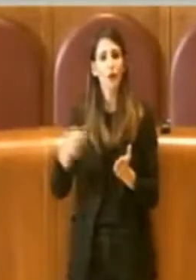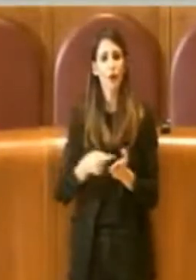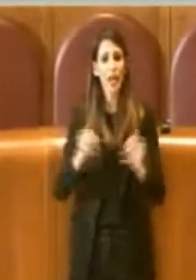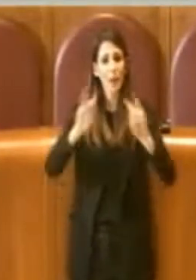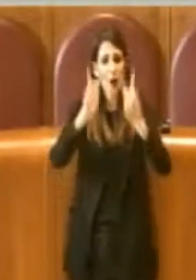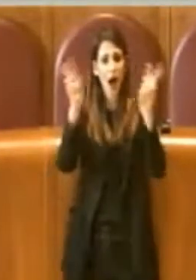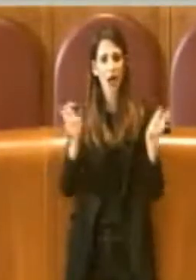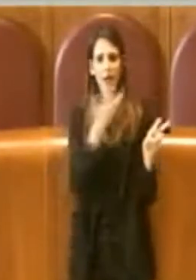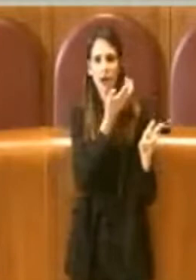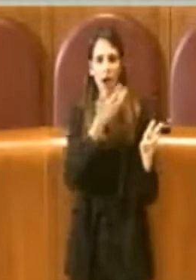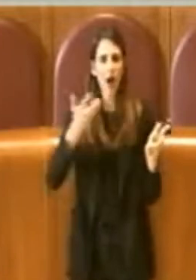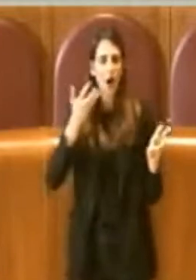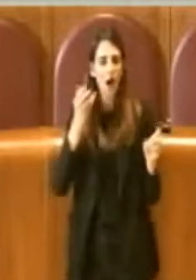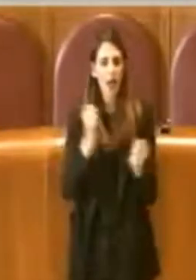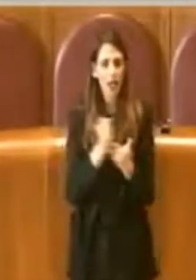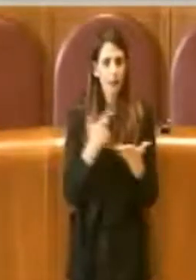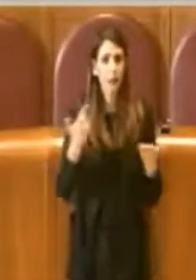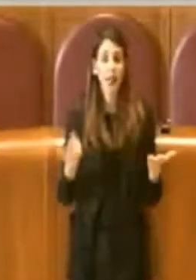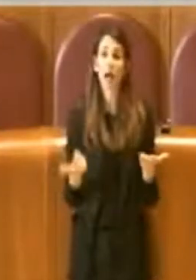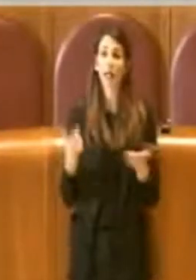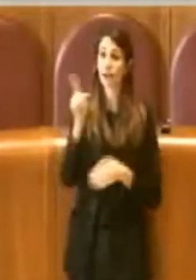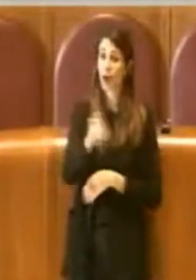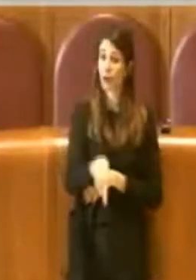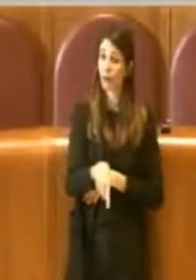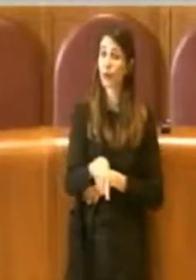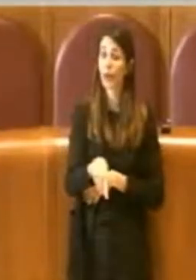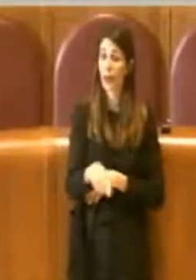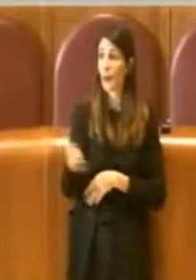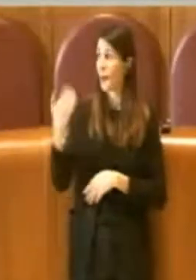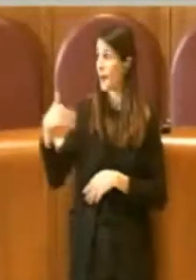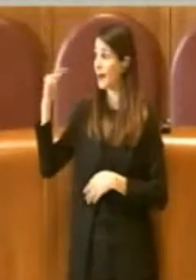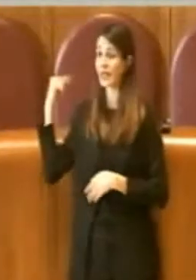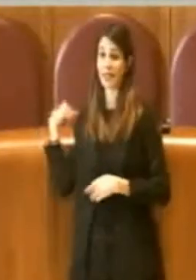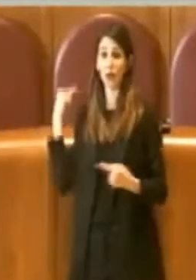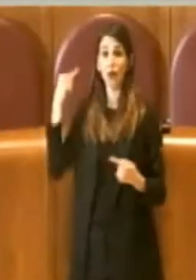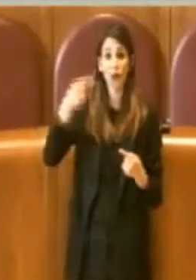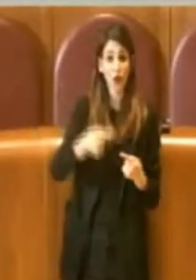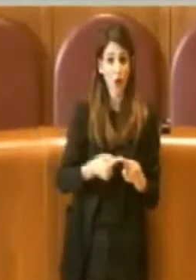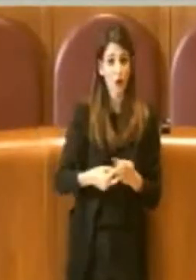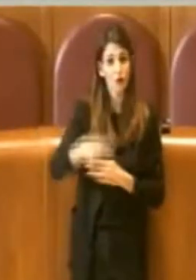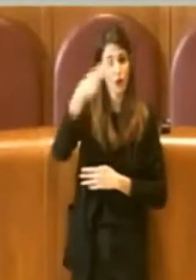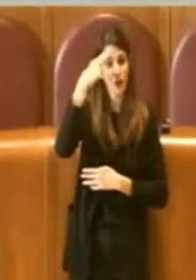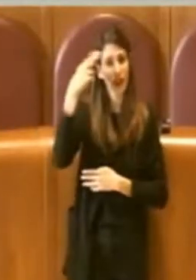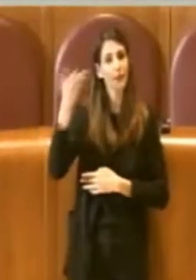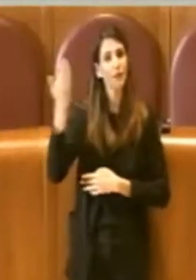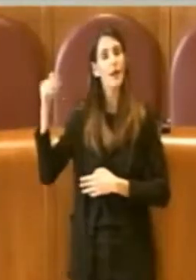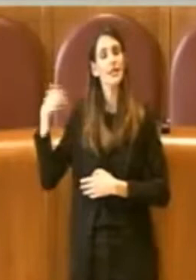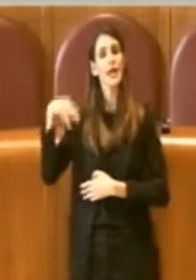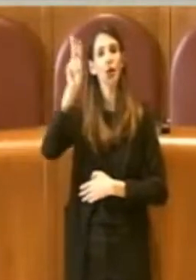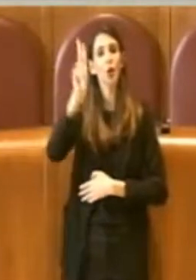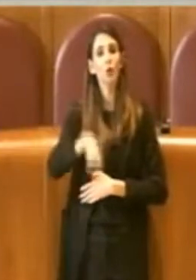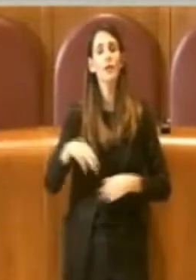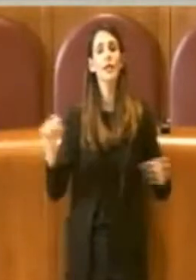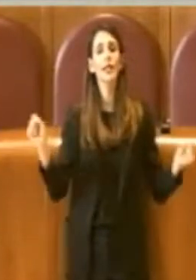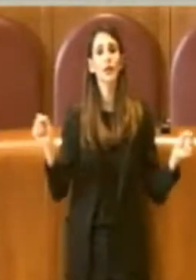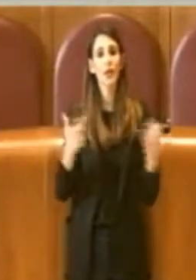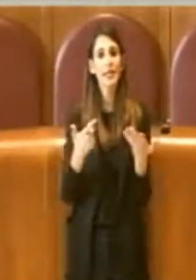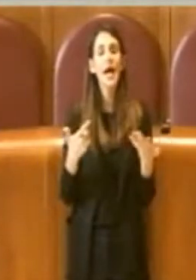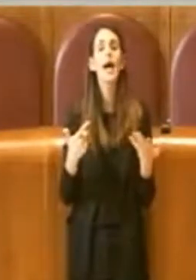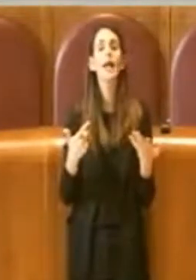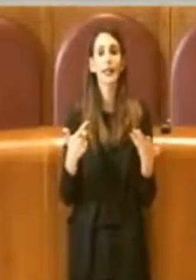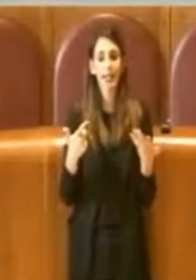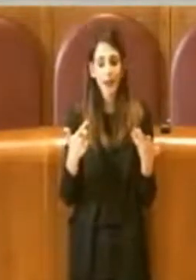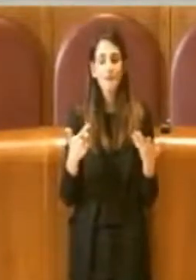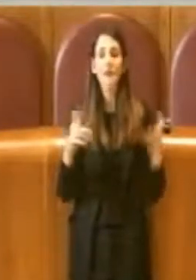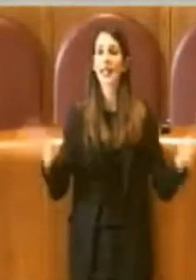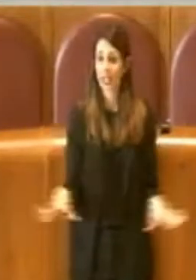che è stato il percorso che ha portato all'inizio del 2017 ad istituire questa consulta,